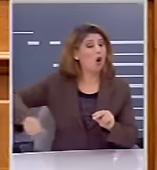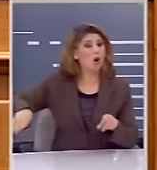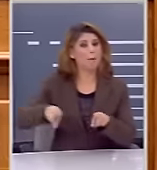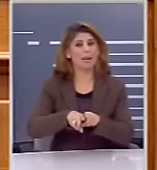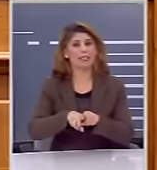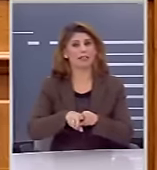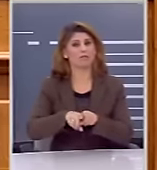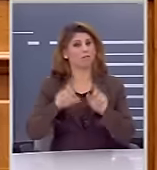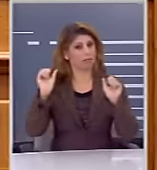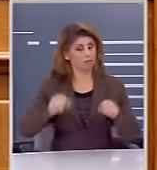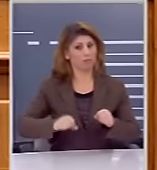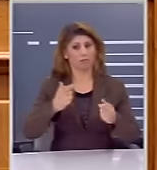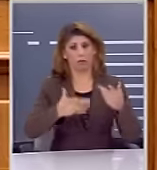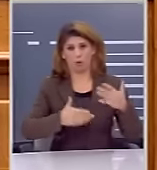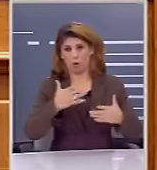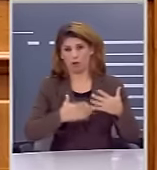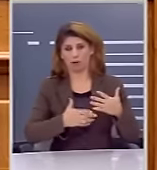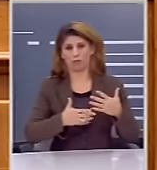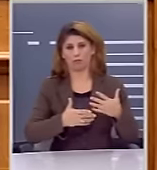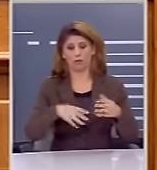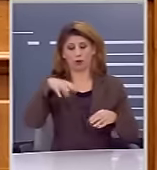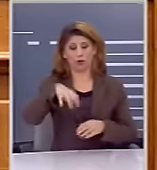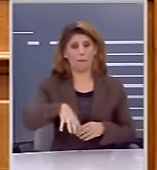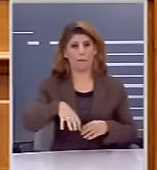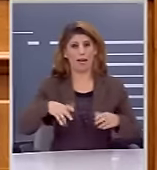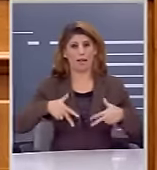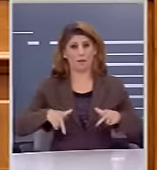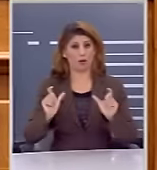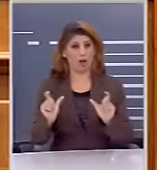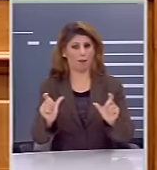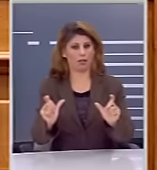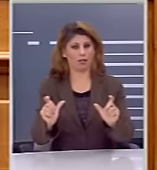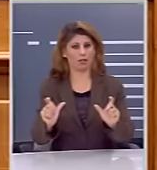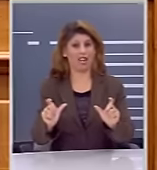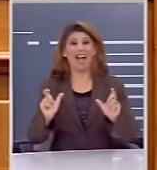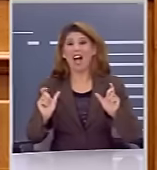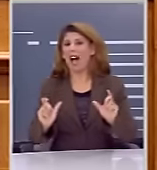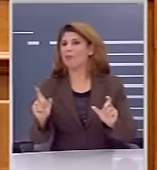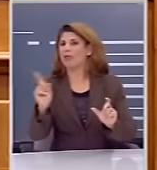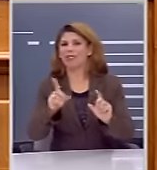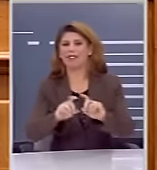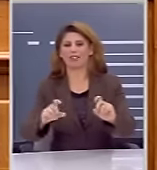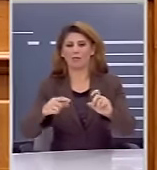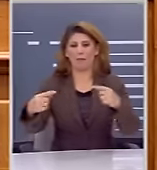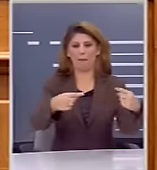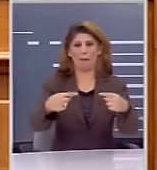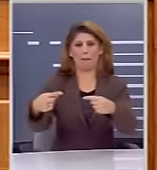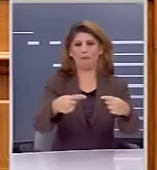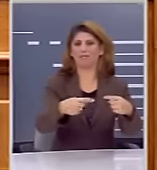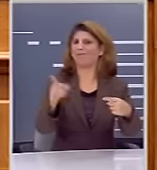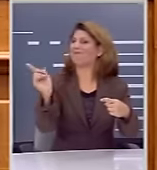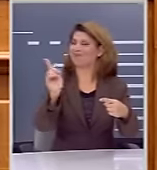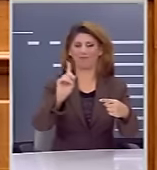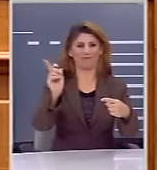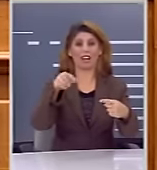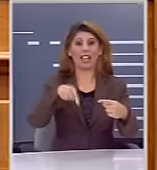υπέρ του προϋπολογισμού στον τομέα της Εθνικής Άμυνας. Η Εθνική Άμυνα δεν είναι αντικείμενο αντιπαραθέσεων. Είναι